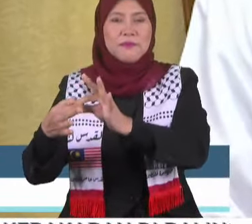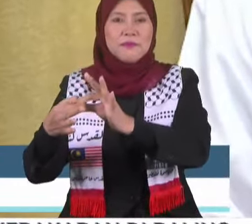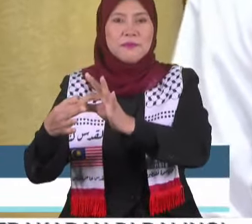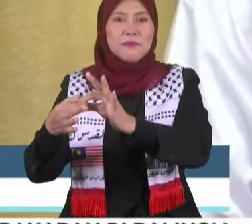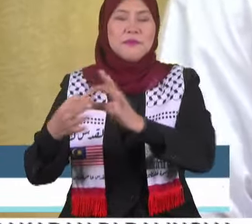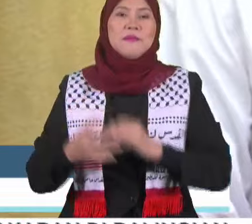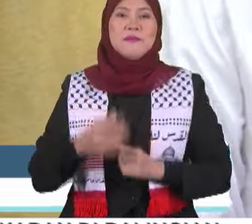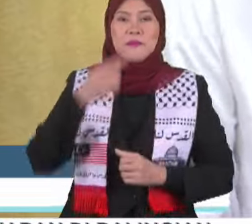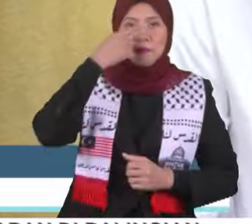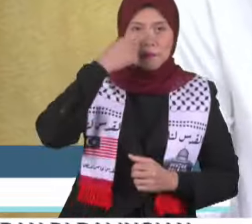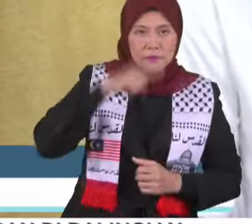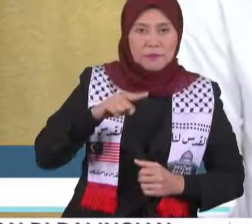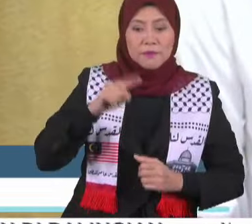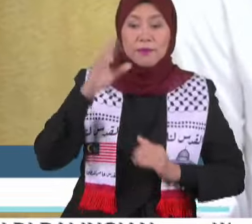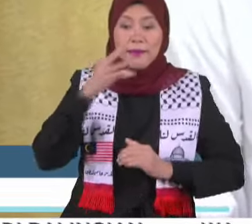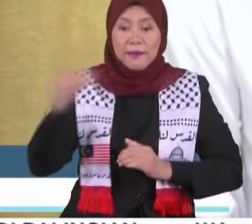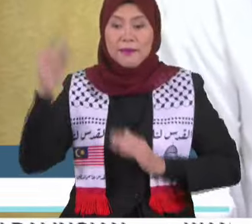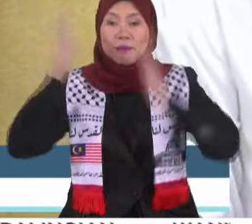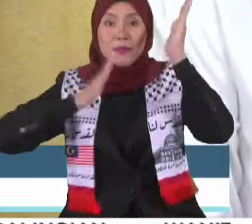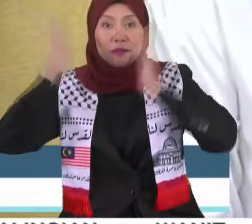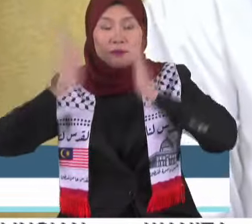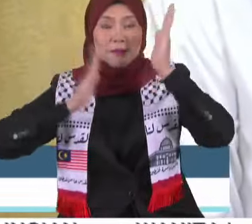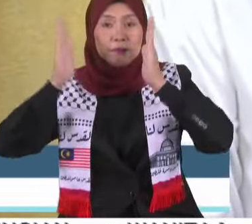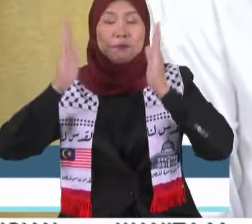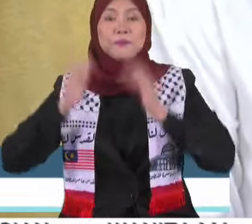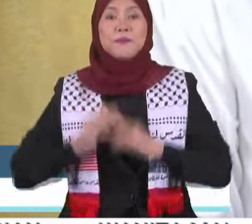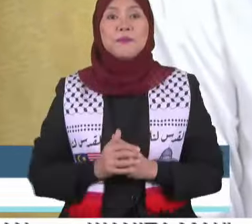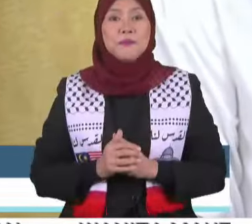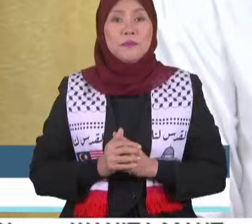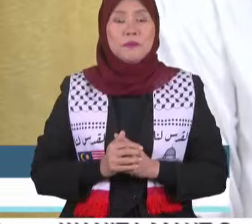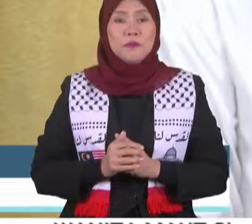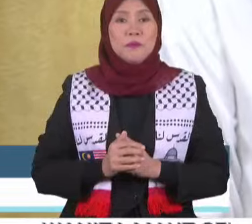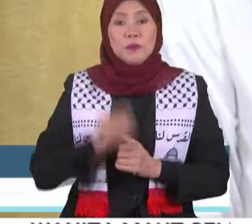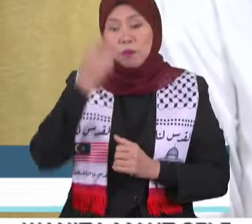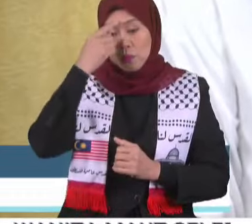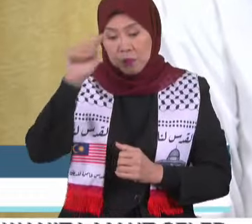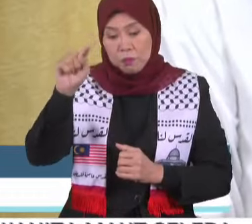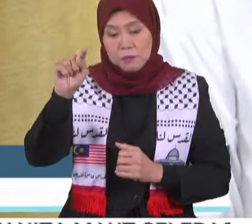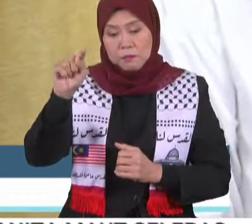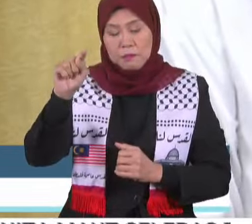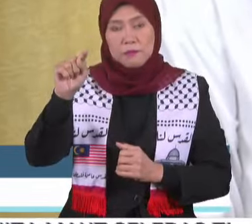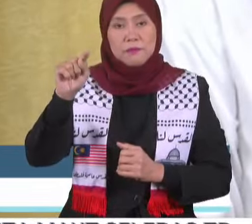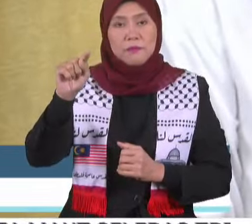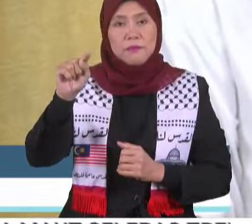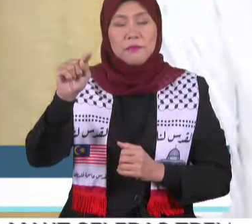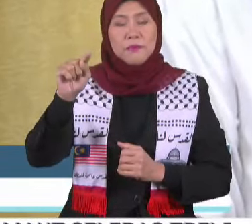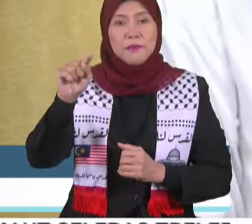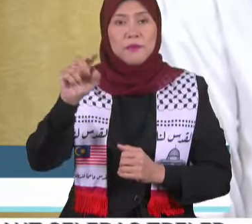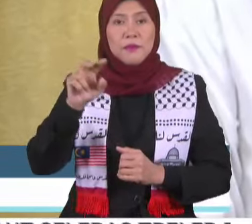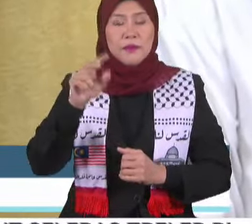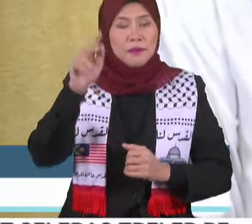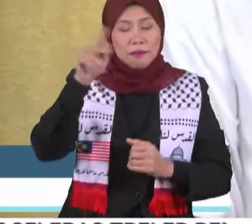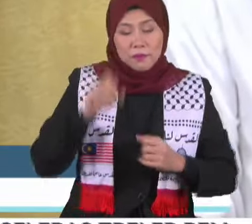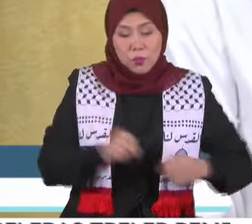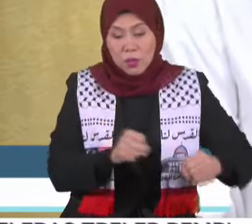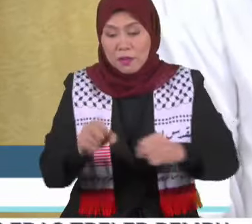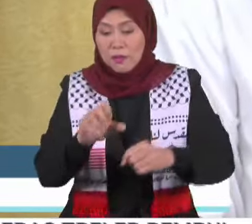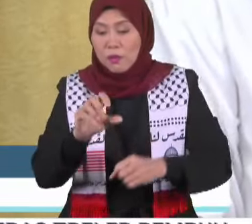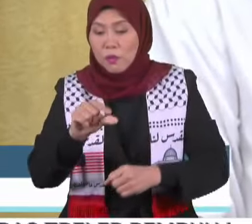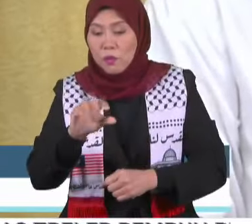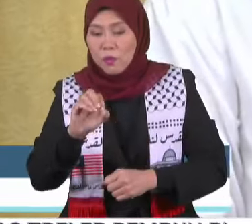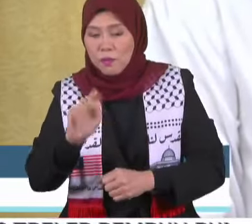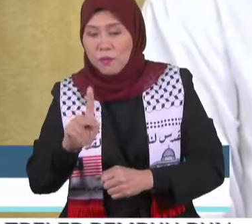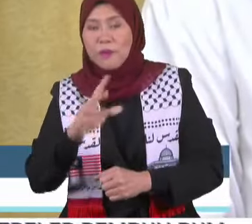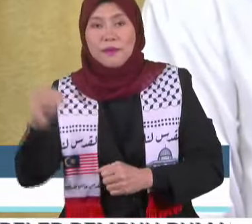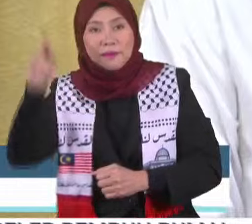antara Thailand dan Malaysia untuk Naratiwat dan Kelantan.